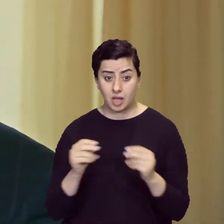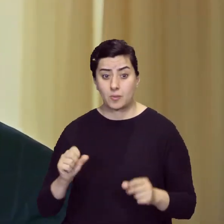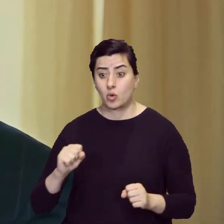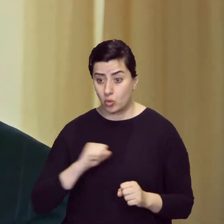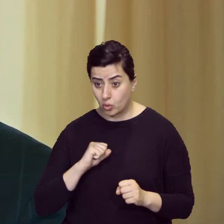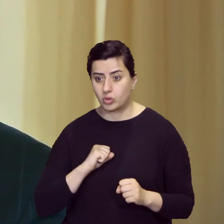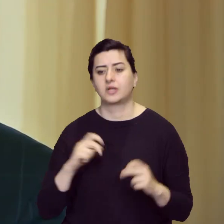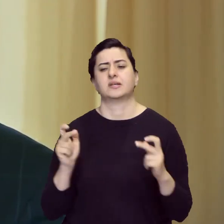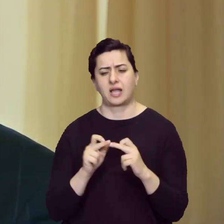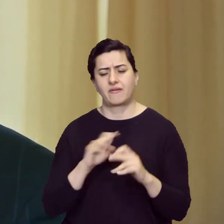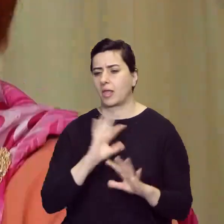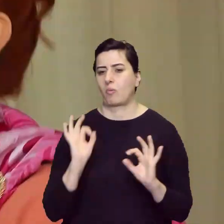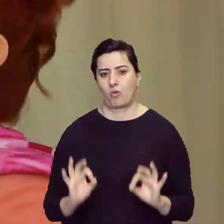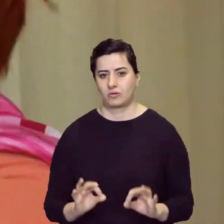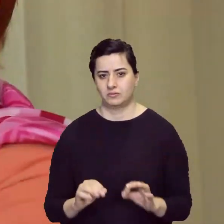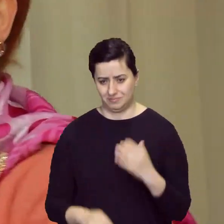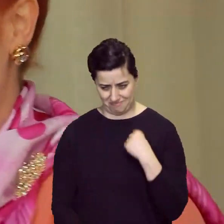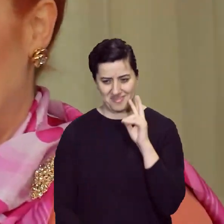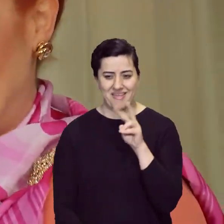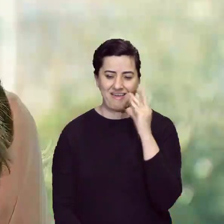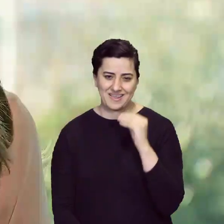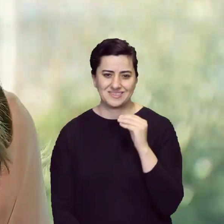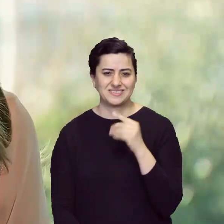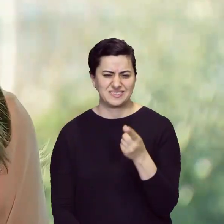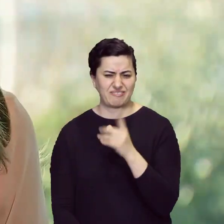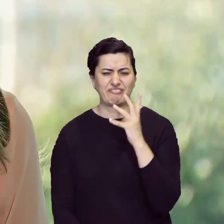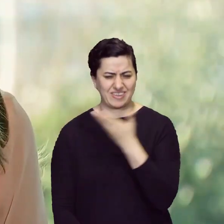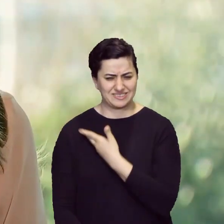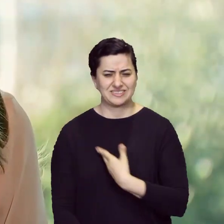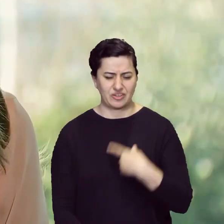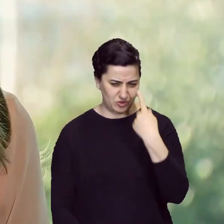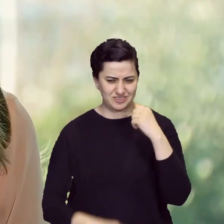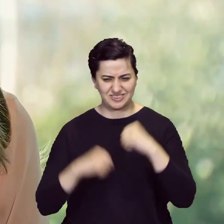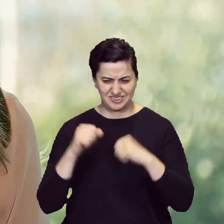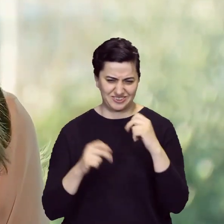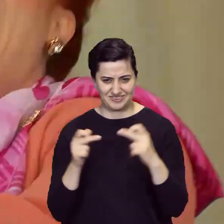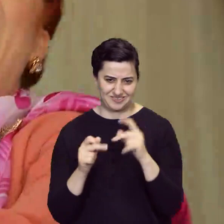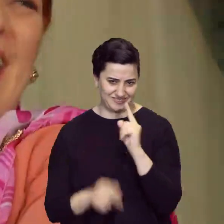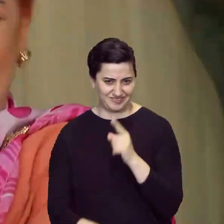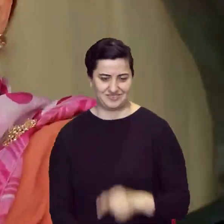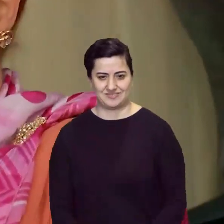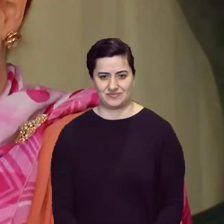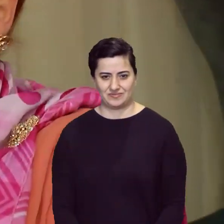kaybetmekten korkuyorsa kavga eder. Ben anladım sizi. Siz fazla sevgiden didişiyorsunuz ayol.